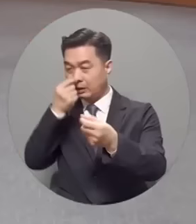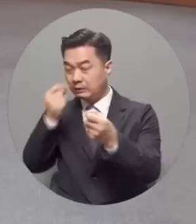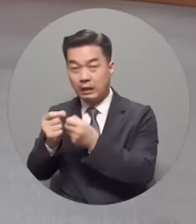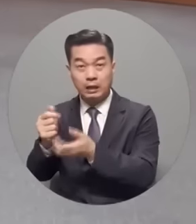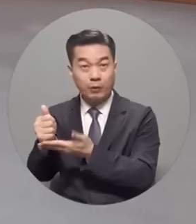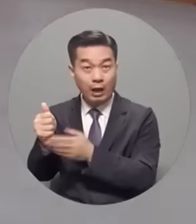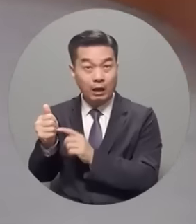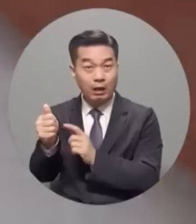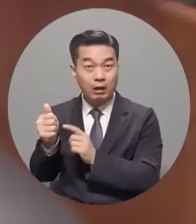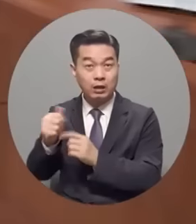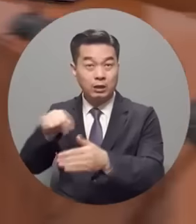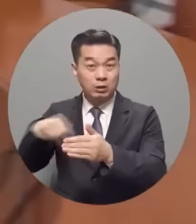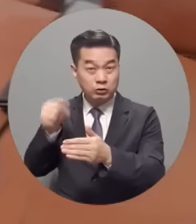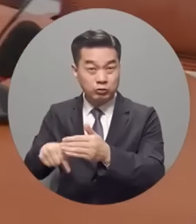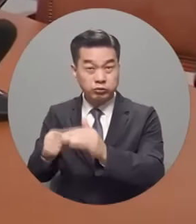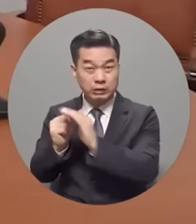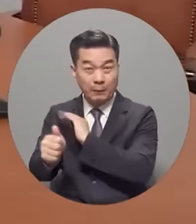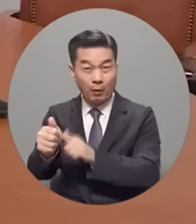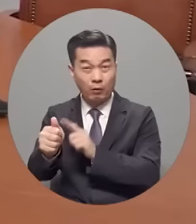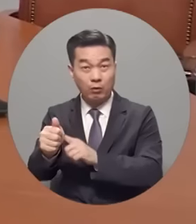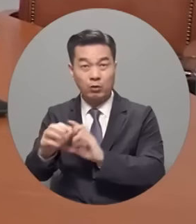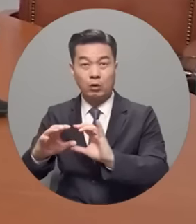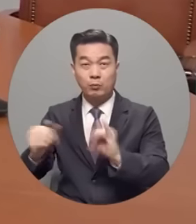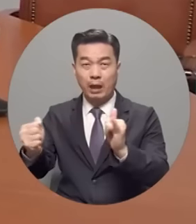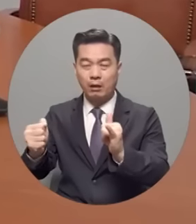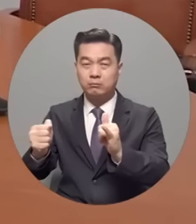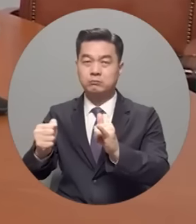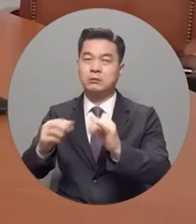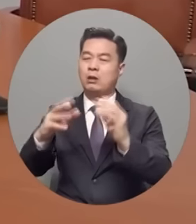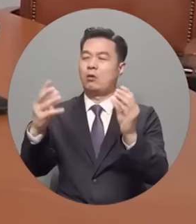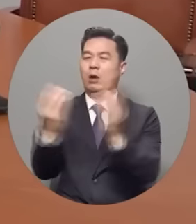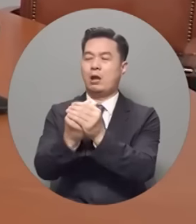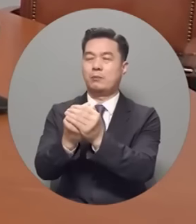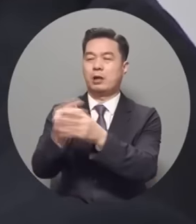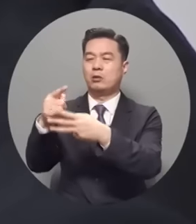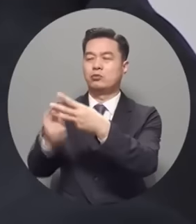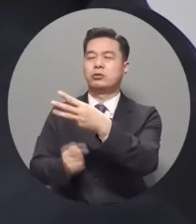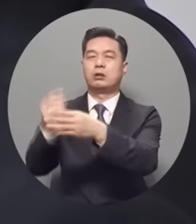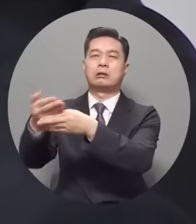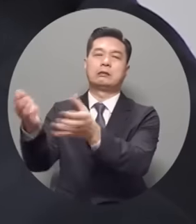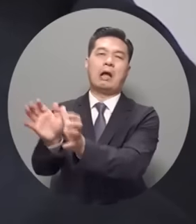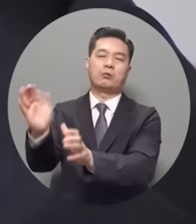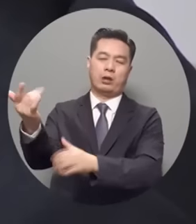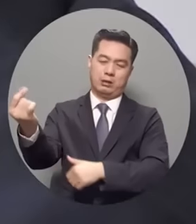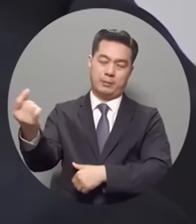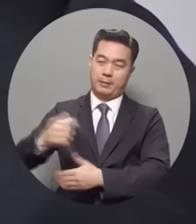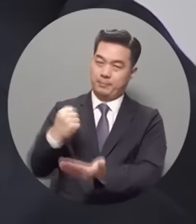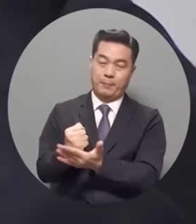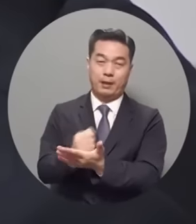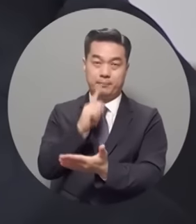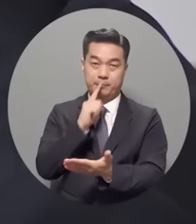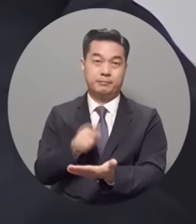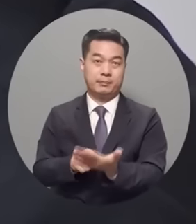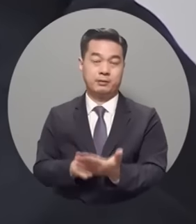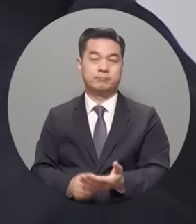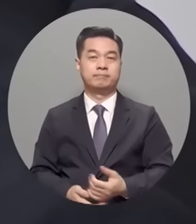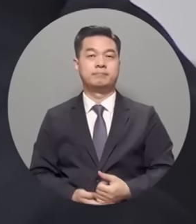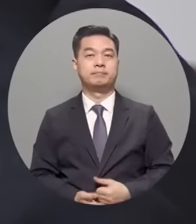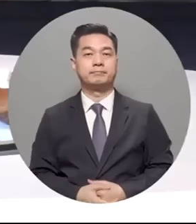원내대표가 된다면 국민의힘은 완벽한 윤석열 당으로 남게 될 거라는 비판도 나왔습니다. MBC 뉴스 구승입니다.